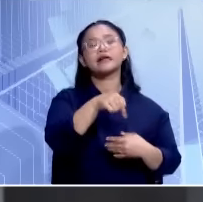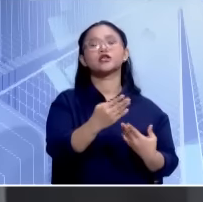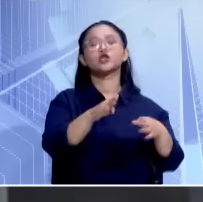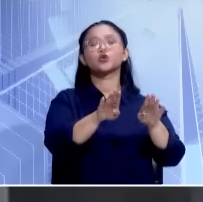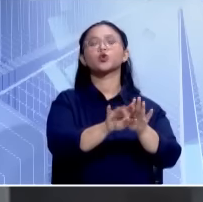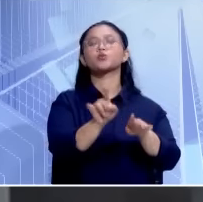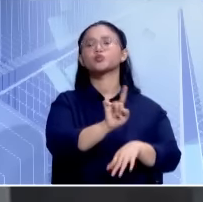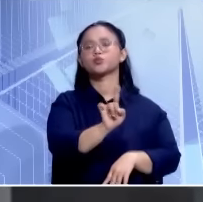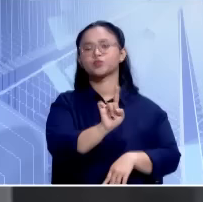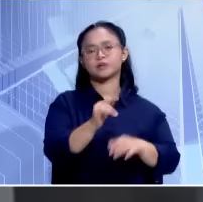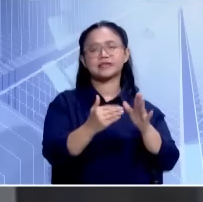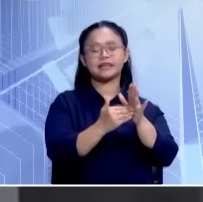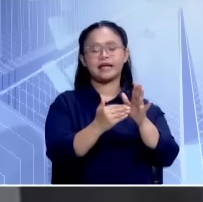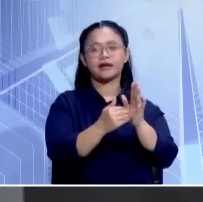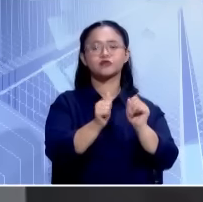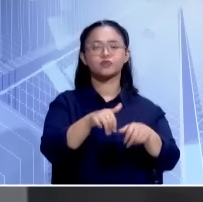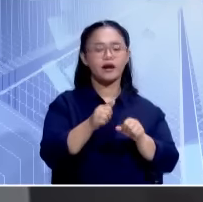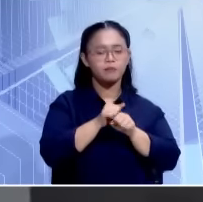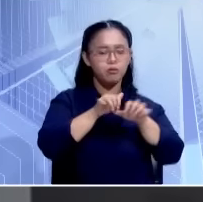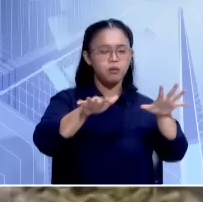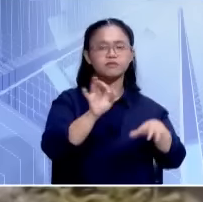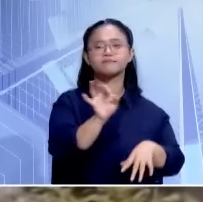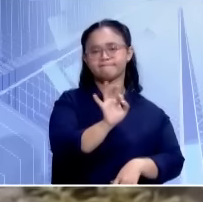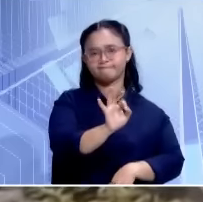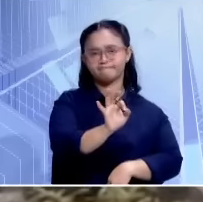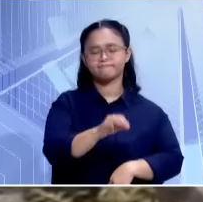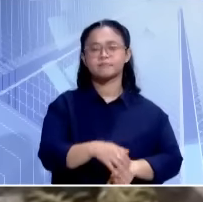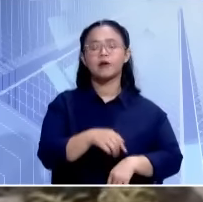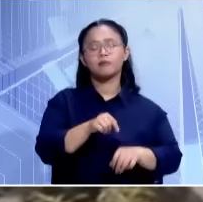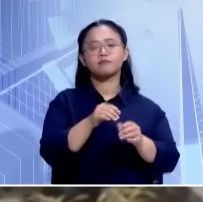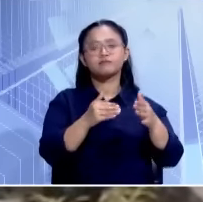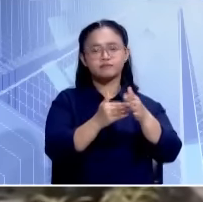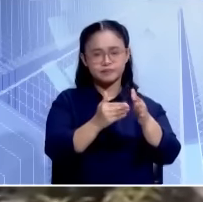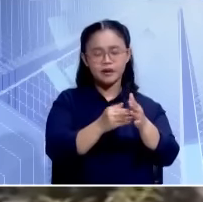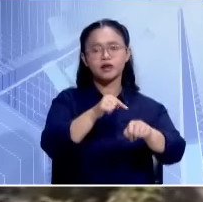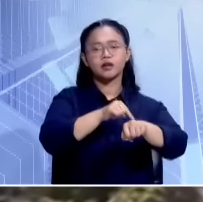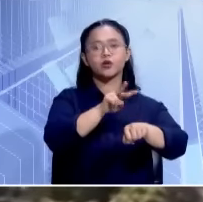masa inkubasi demi mencegah penularan. Tim Liputan melaporkan.